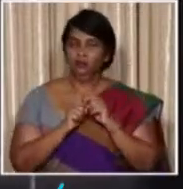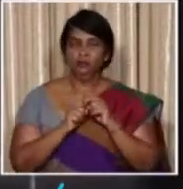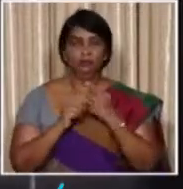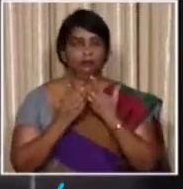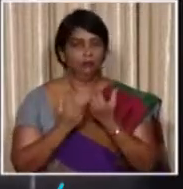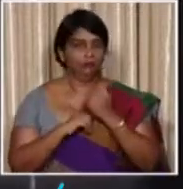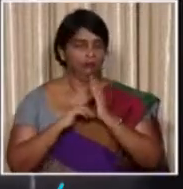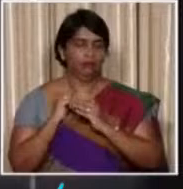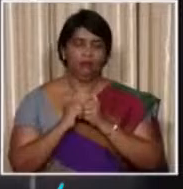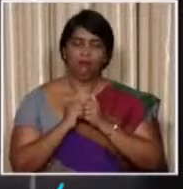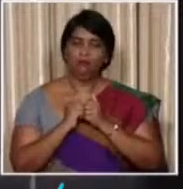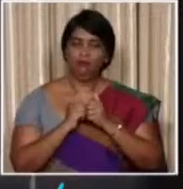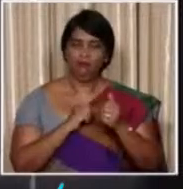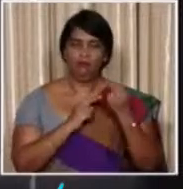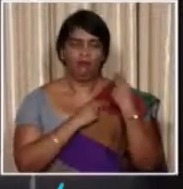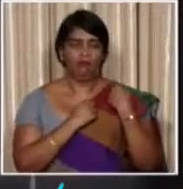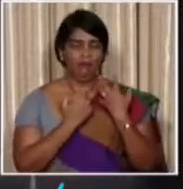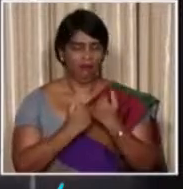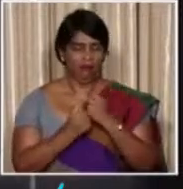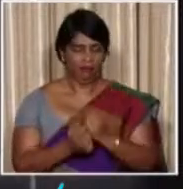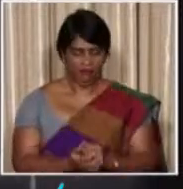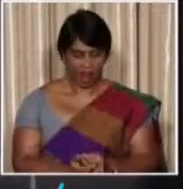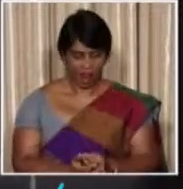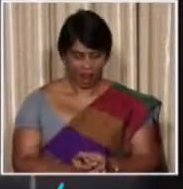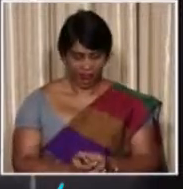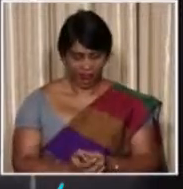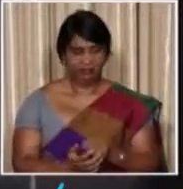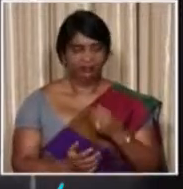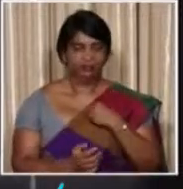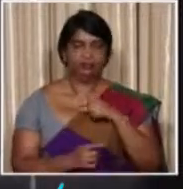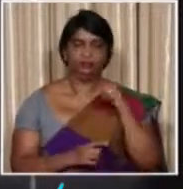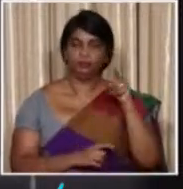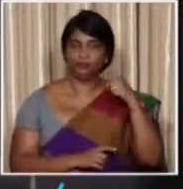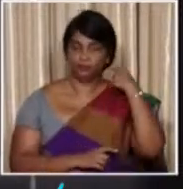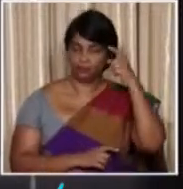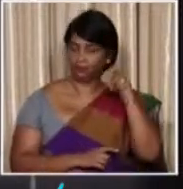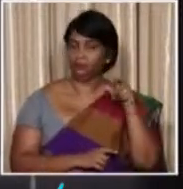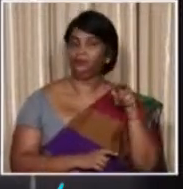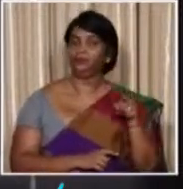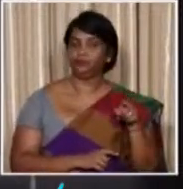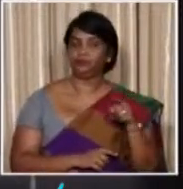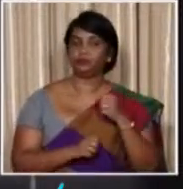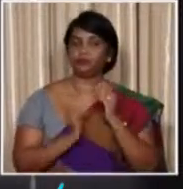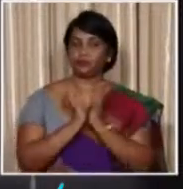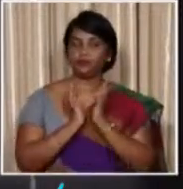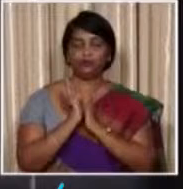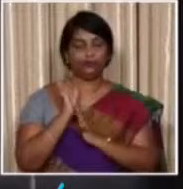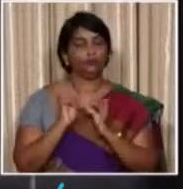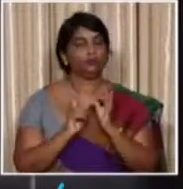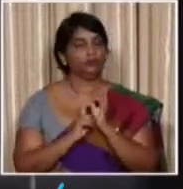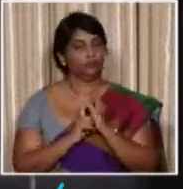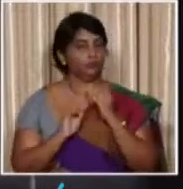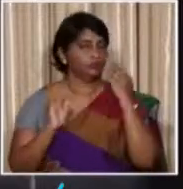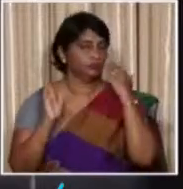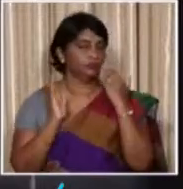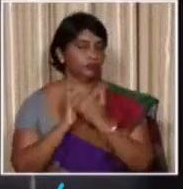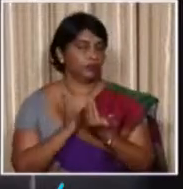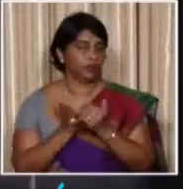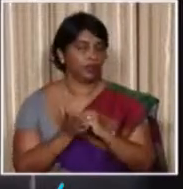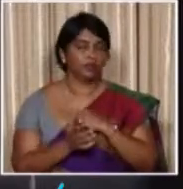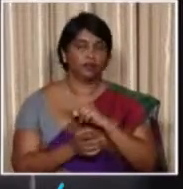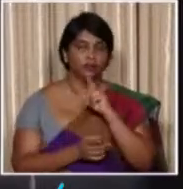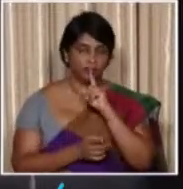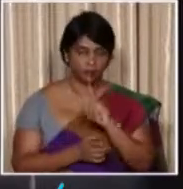අවශ්‍ය පියවර ගැනීමට වාකීම් බාර කරලා තිබුණා. මම එතුමියගේ රණජීවී අමාත්‍යතුමියගේ අවධානය නැවතත් යොමු